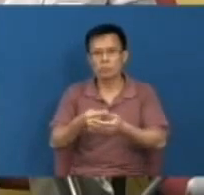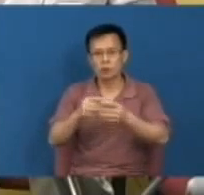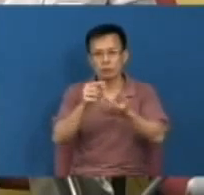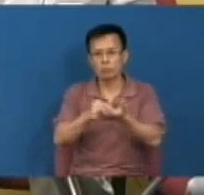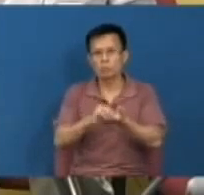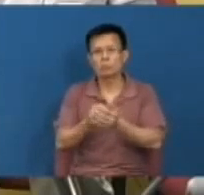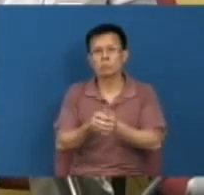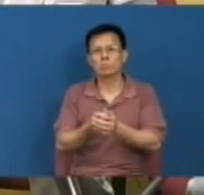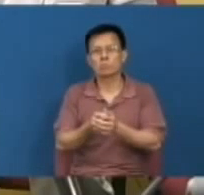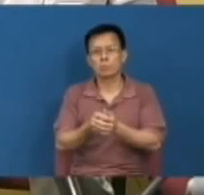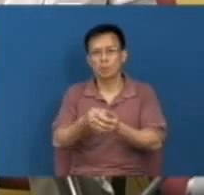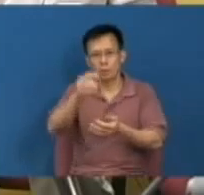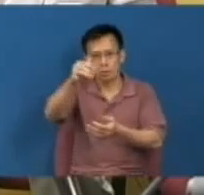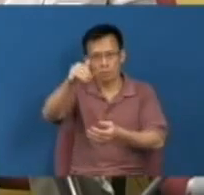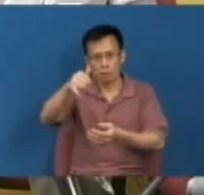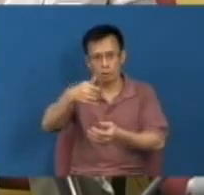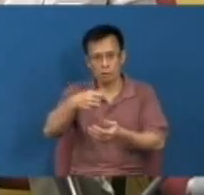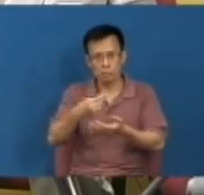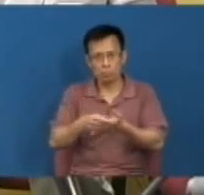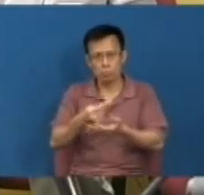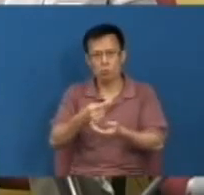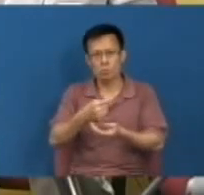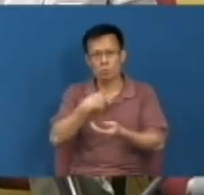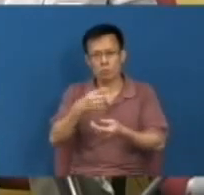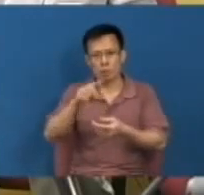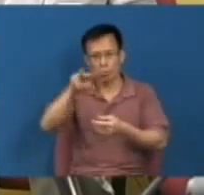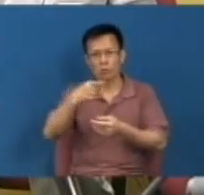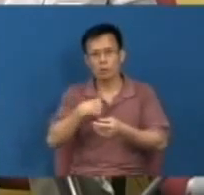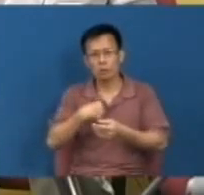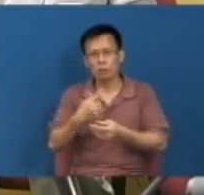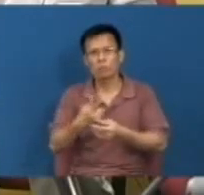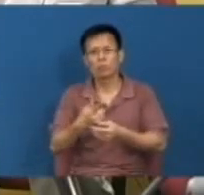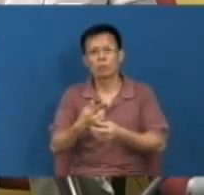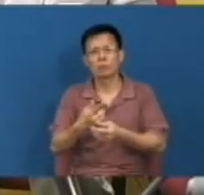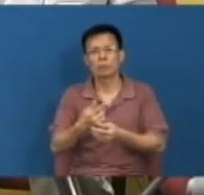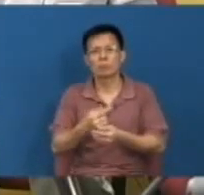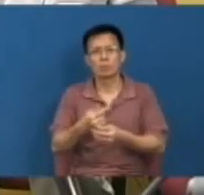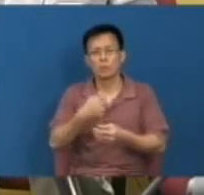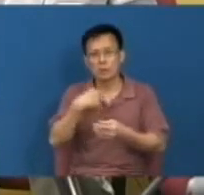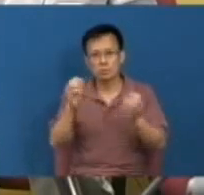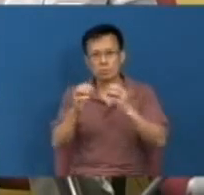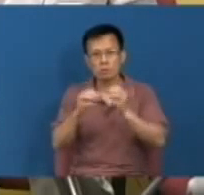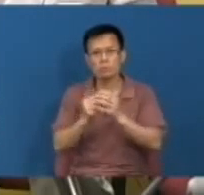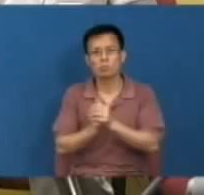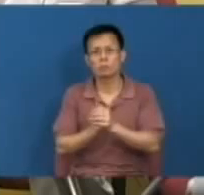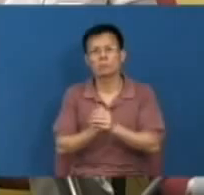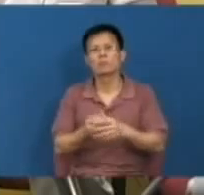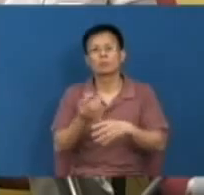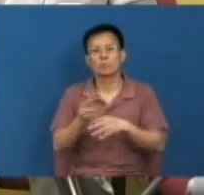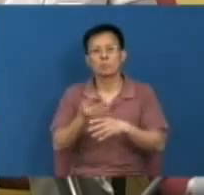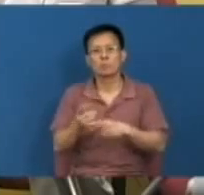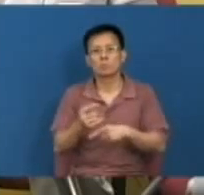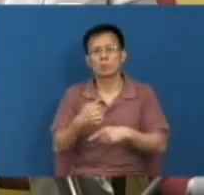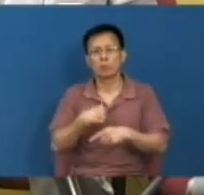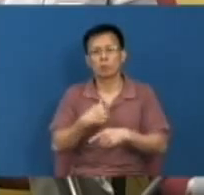話佢嚟收購，佢都要嚟揾我噶啦。 係咯，一定揾業主嘅，俾個好嘅價錢，大家係相互同意。 所以咧，我就冇同